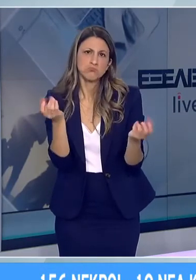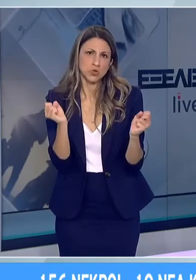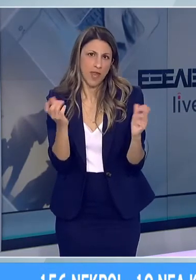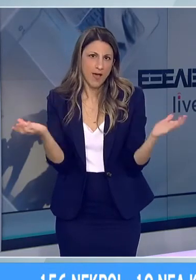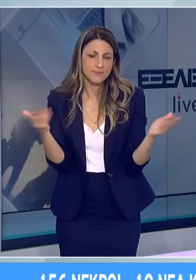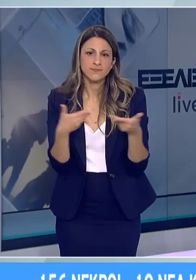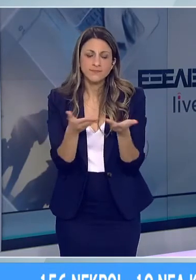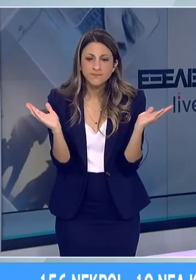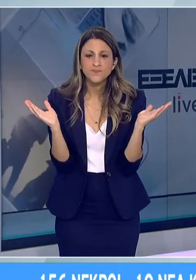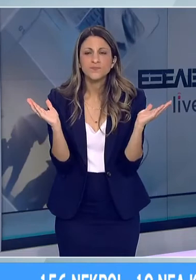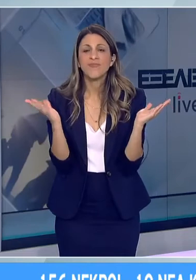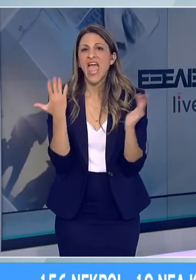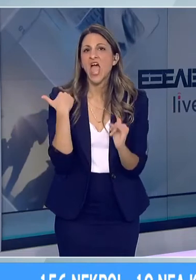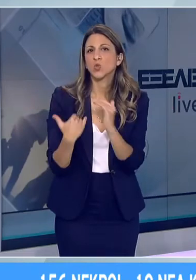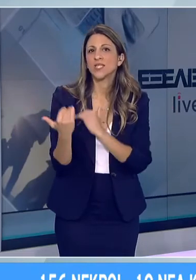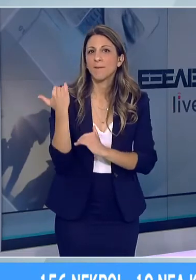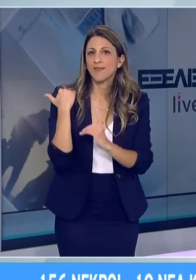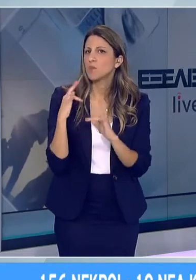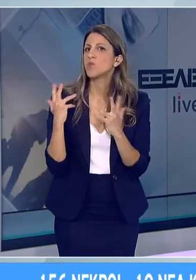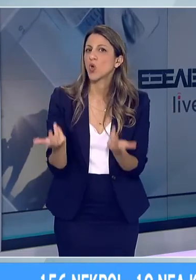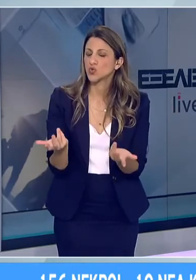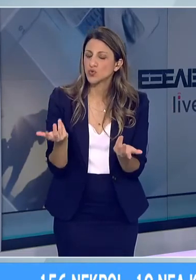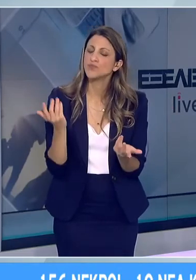Και τα ερωτήματα τίθενται